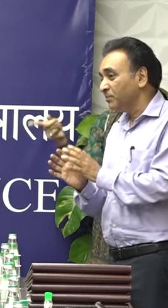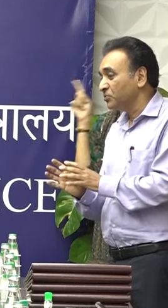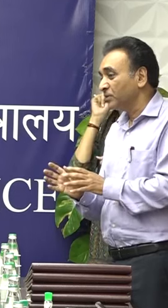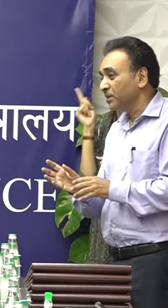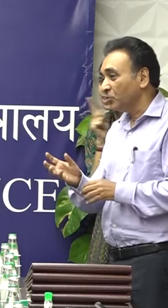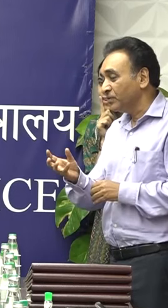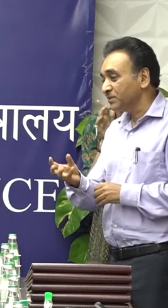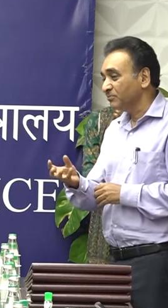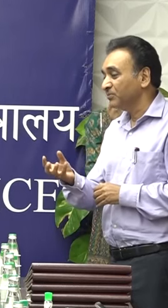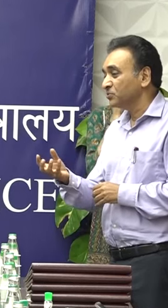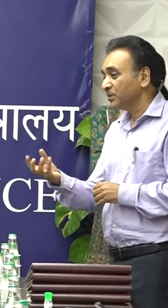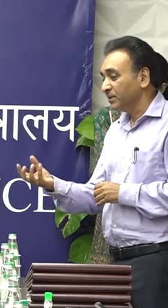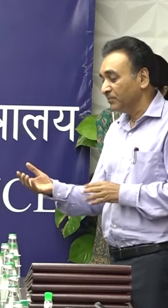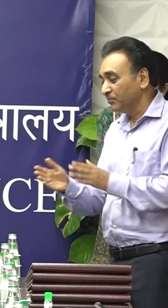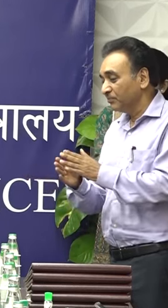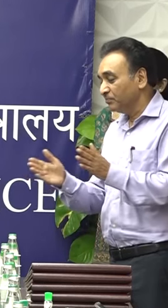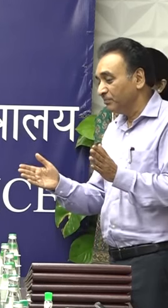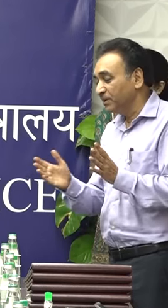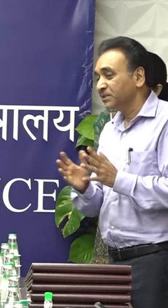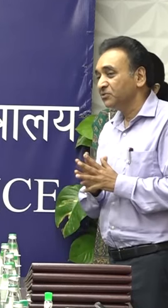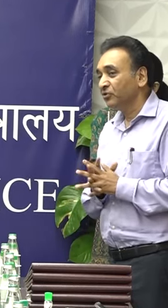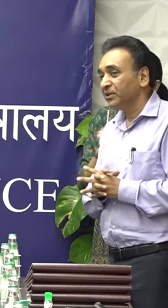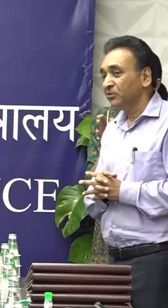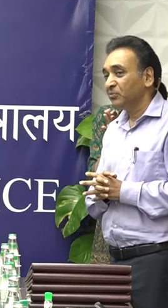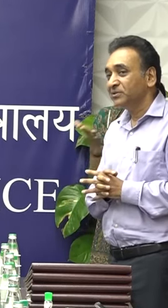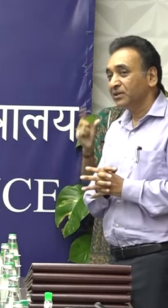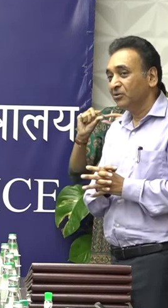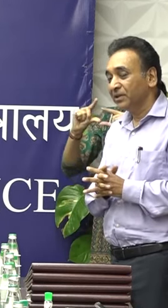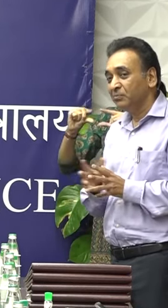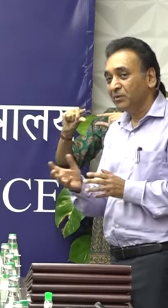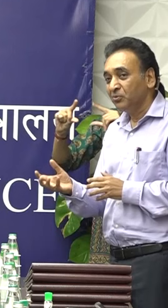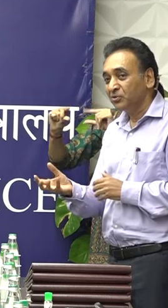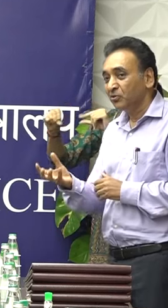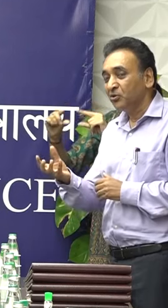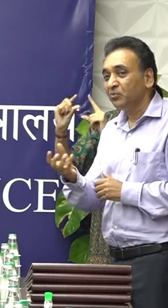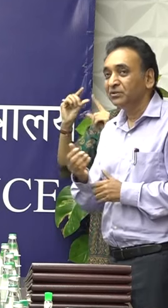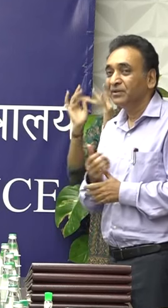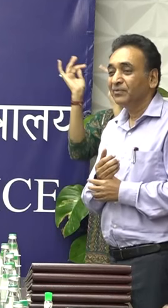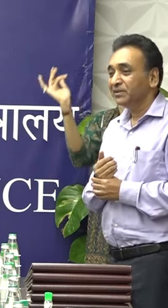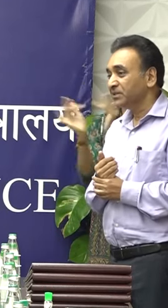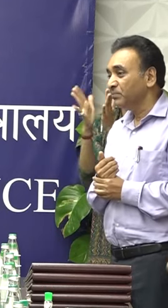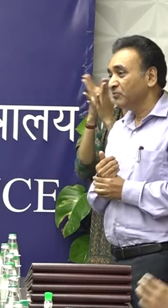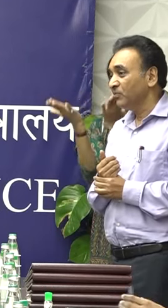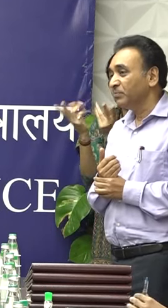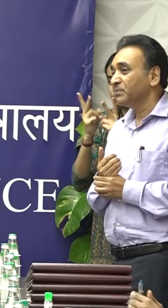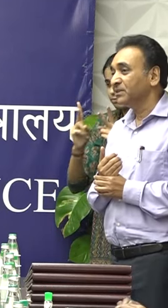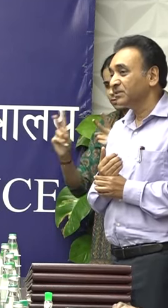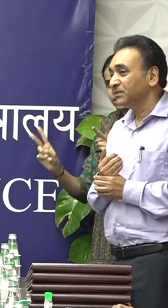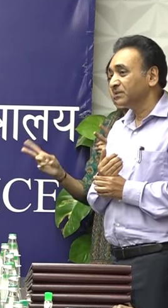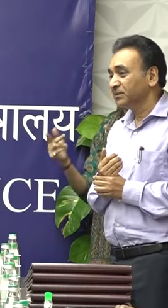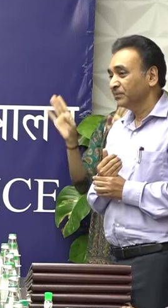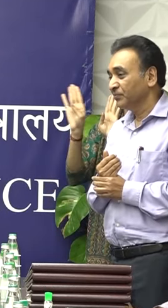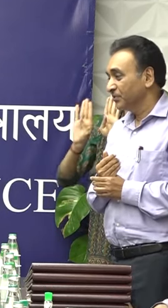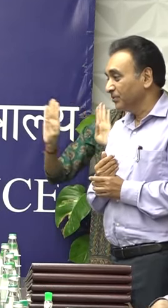लिए, ब्लाइंड बच्चों के लिए, लो विजन बच्चों के लिए बिगर साइज फॉन्ट की और बहुत सारी और EPUB बुक्स, ऑडियो बुक्स, ये सब भी वो वहाँ पे